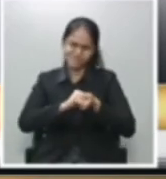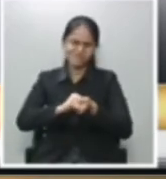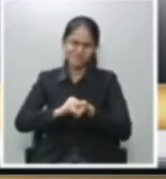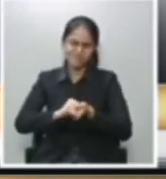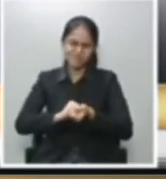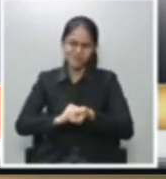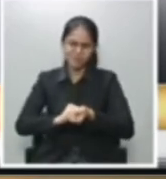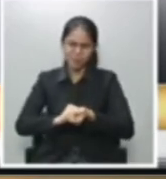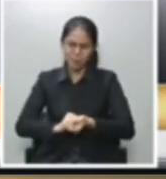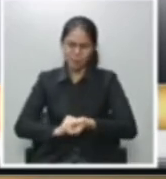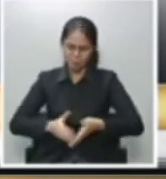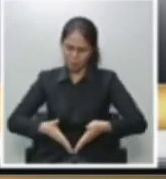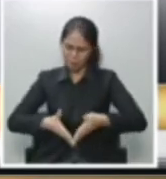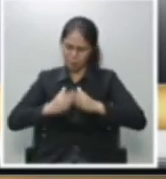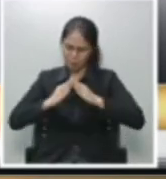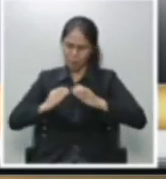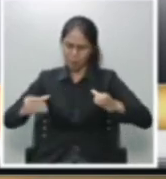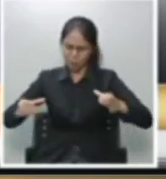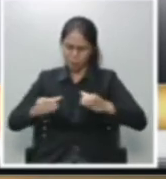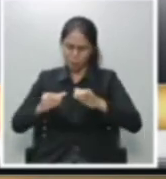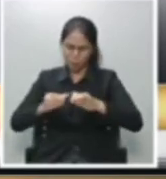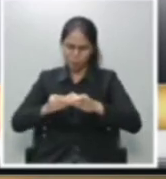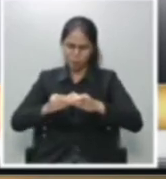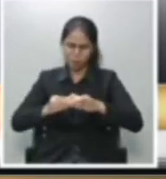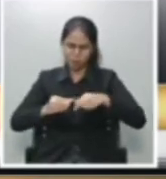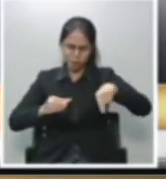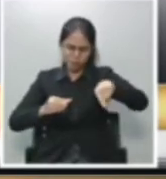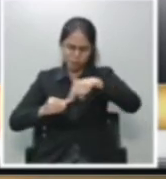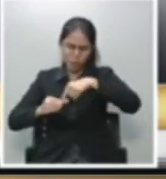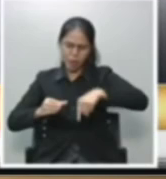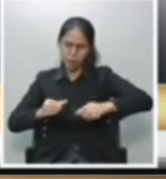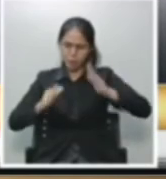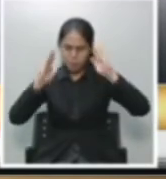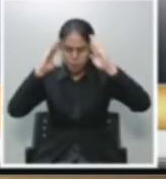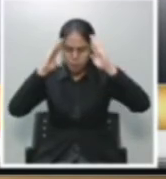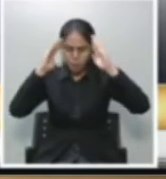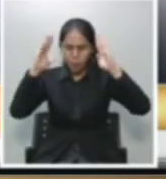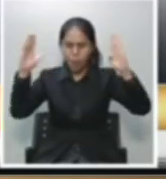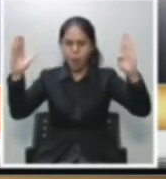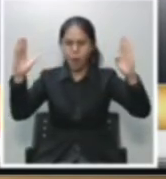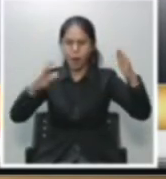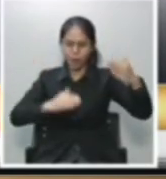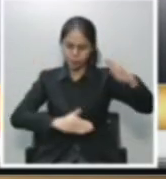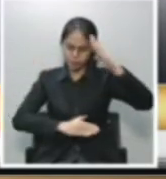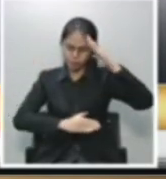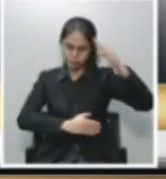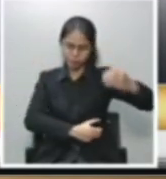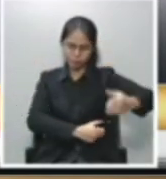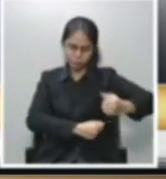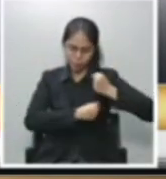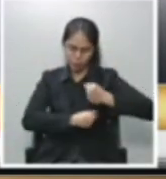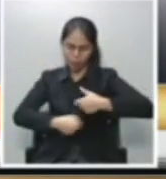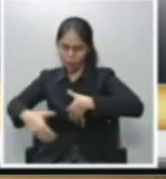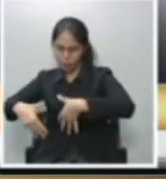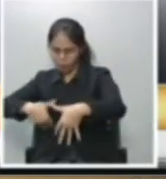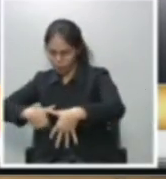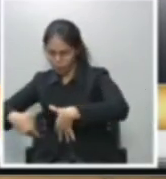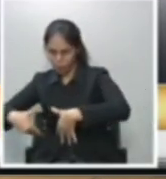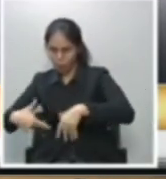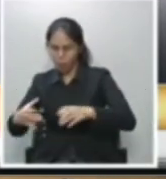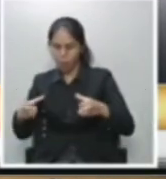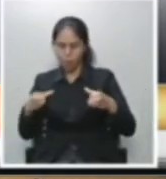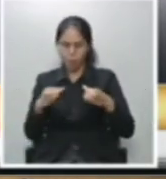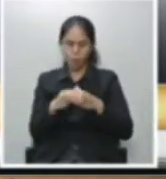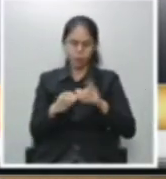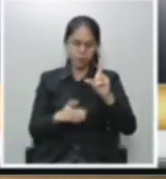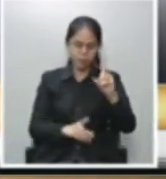กลุ่มบุคคลที่มีสั่งสมประสบการณ์ทั้งทหารพลเรือนและผู้เสียชีวิตและสูญ